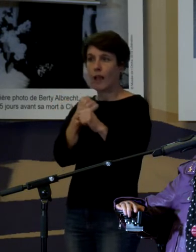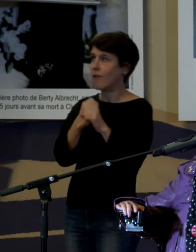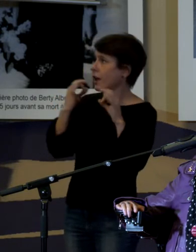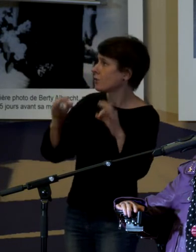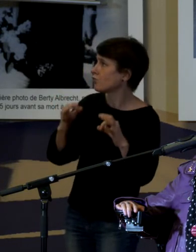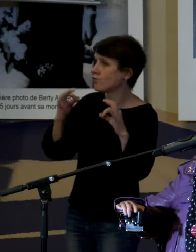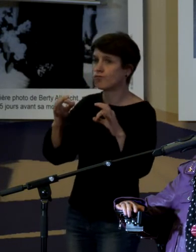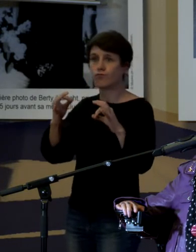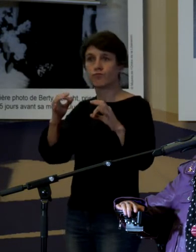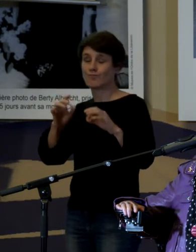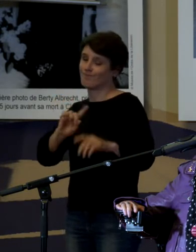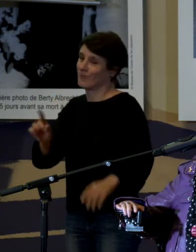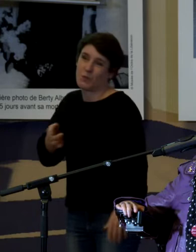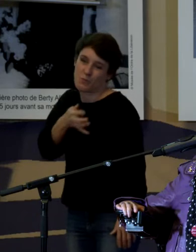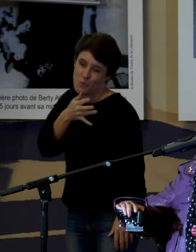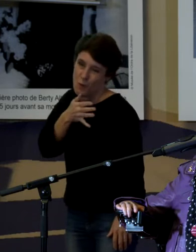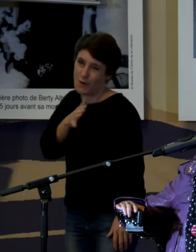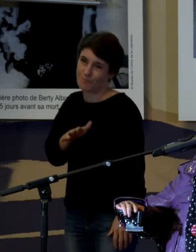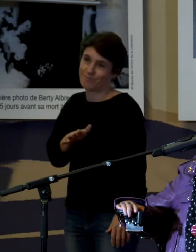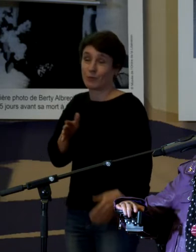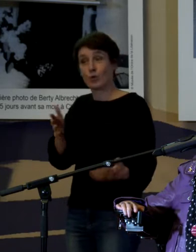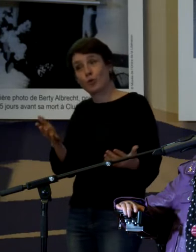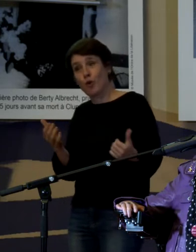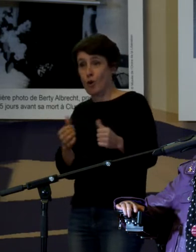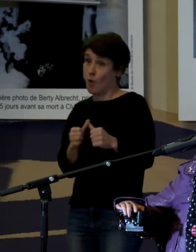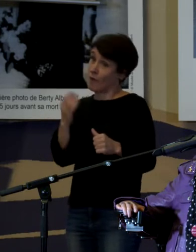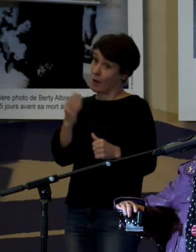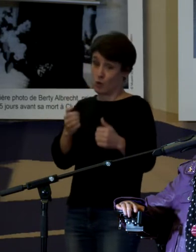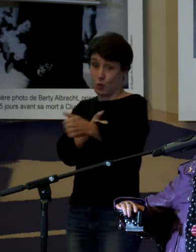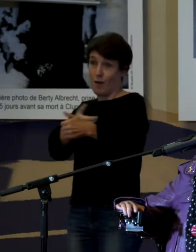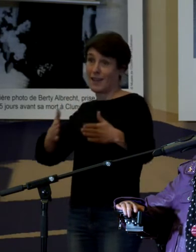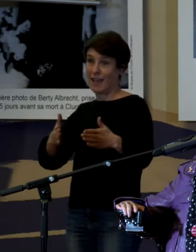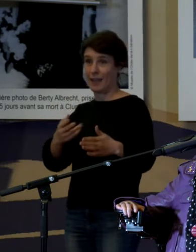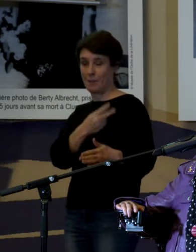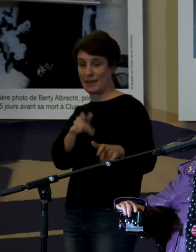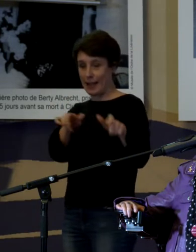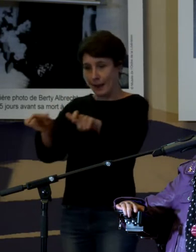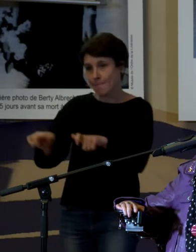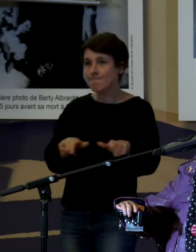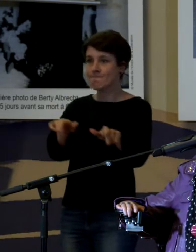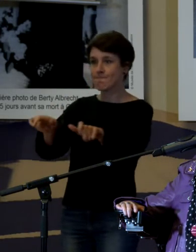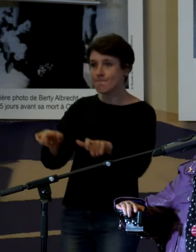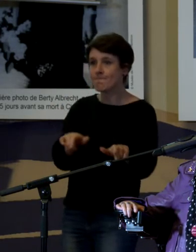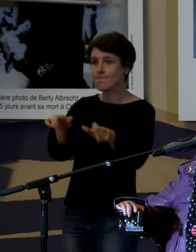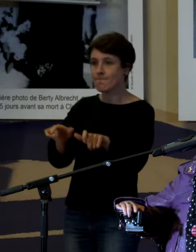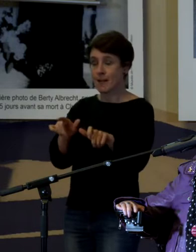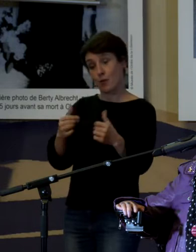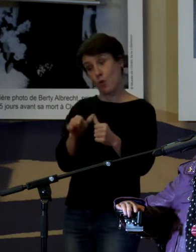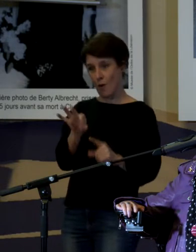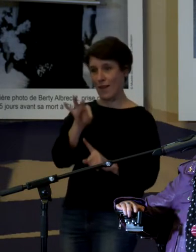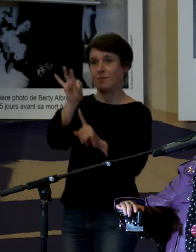droits, mais sont des personnes qui doivent faire l'objet d'un encadrement médical. Et donc, elles sont placées dans ces